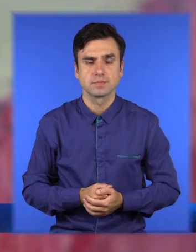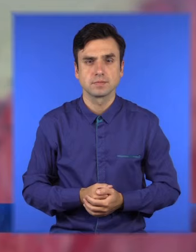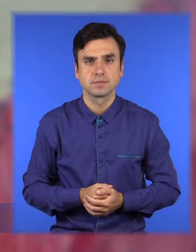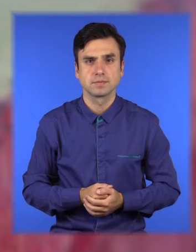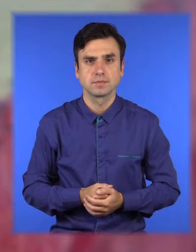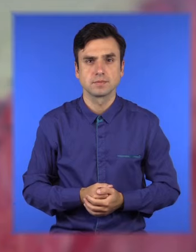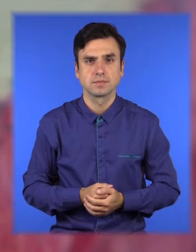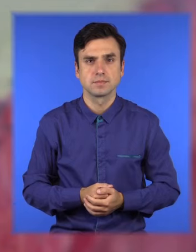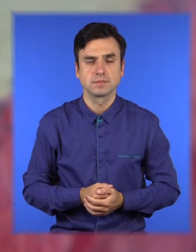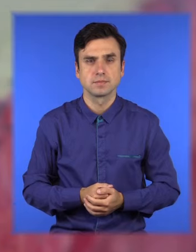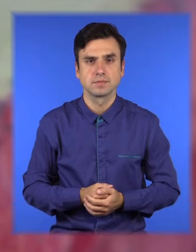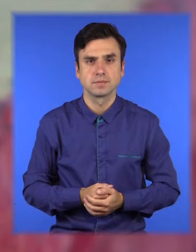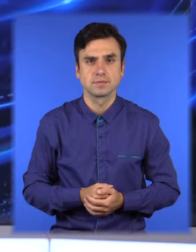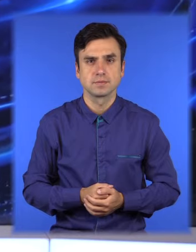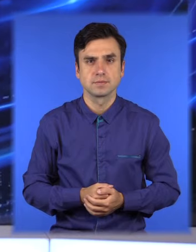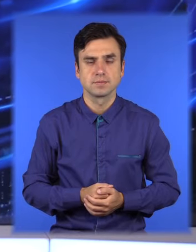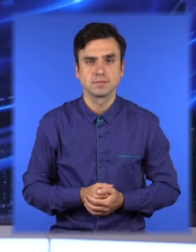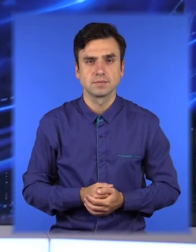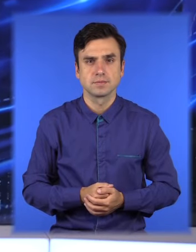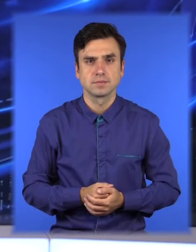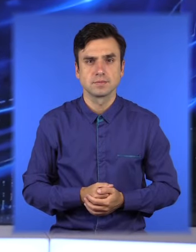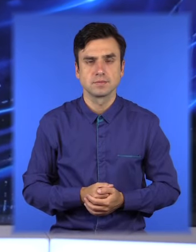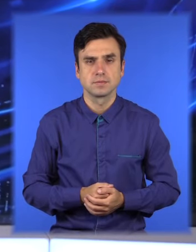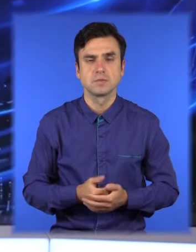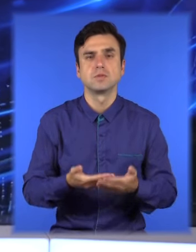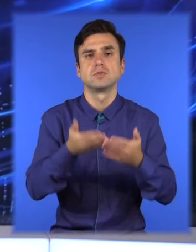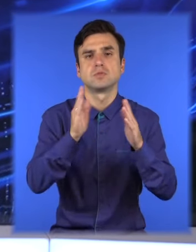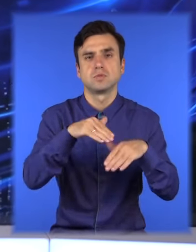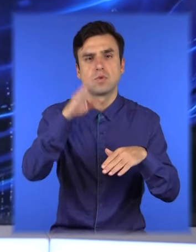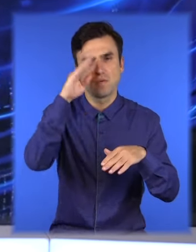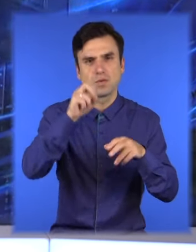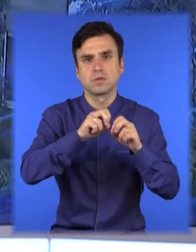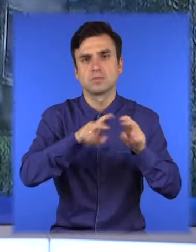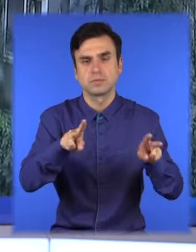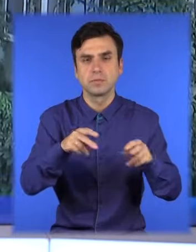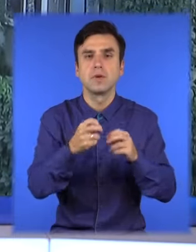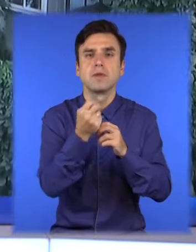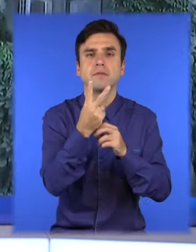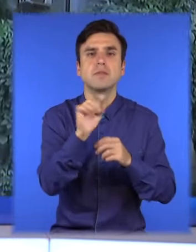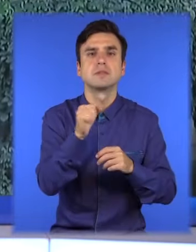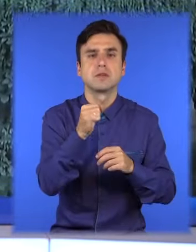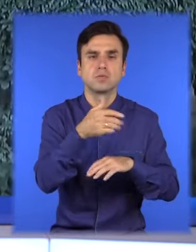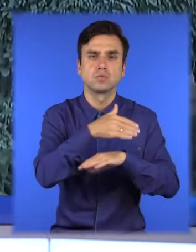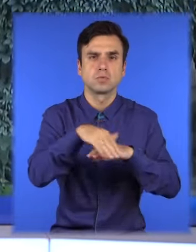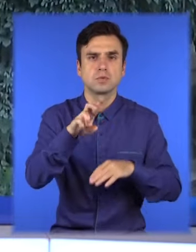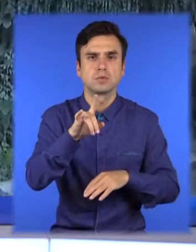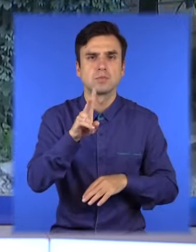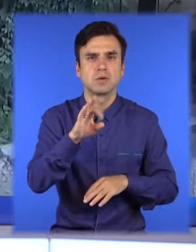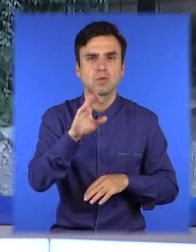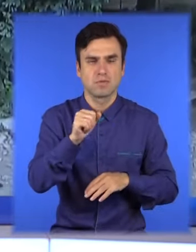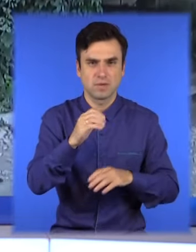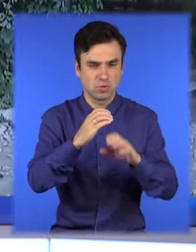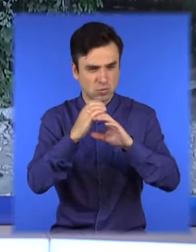Микита Бондаренко, Перший міський. Знову прорив. 12 серпня по вулиці Бикова сталася аварія на